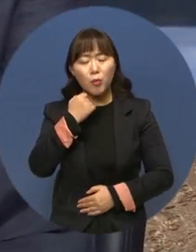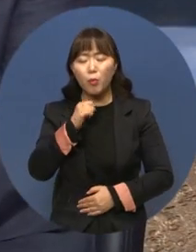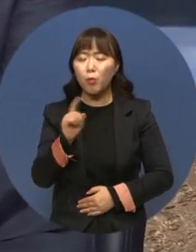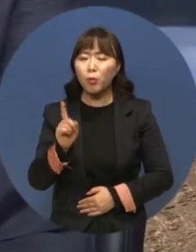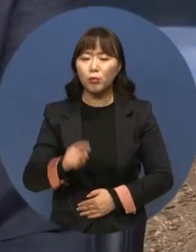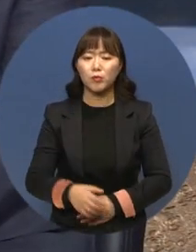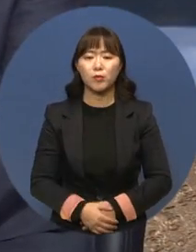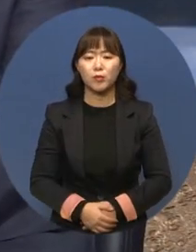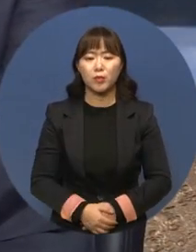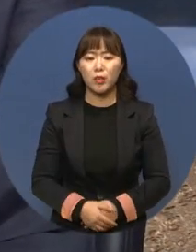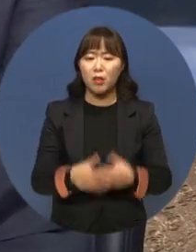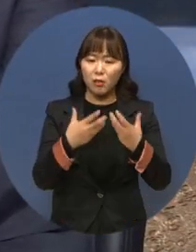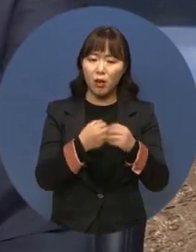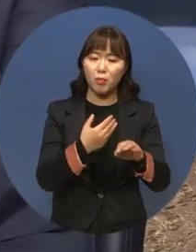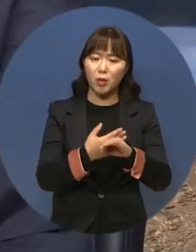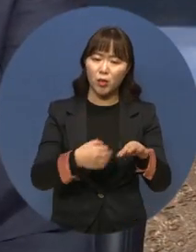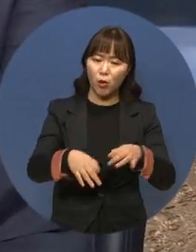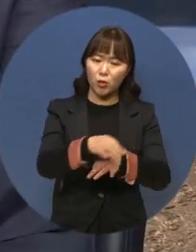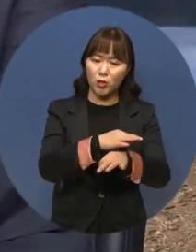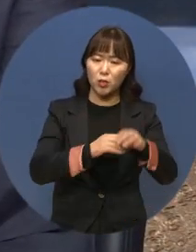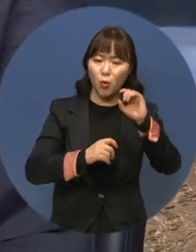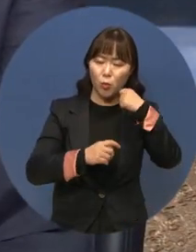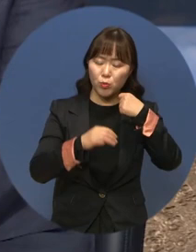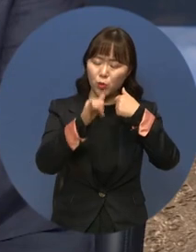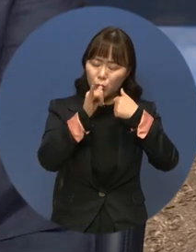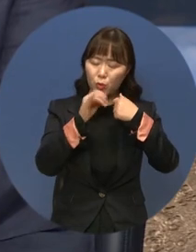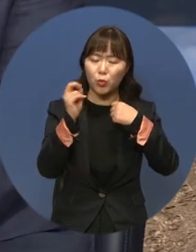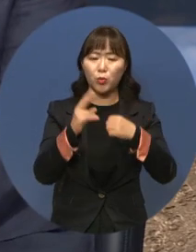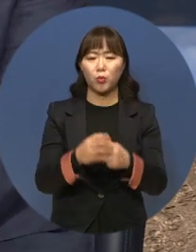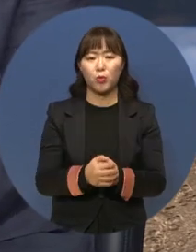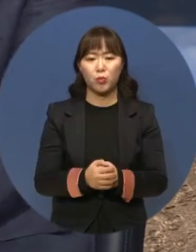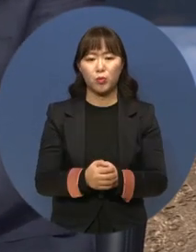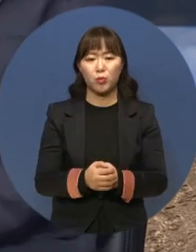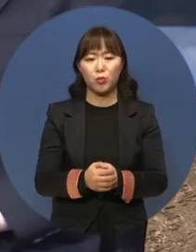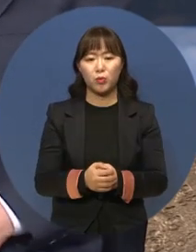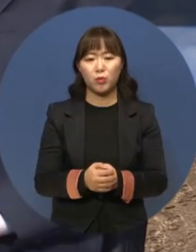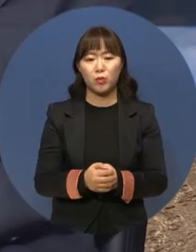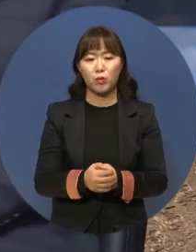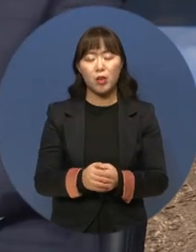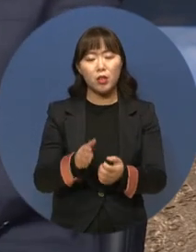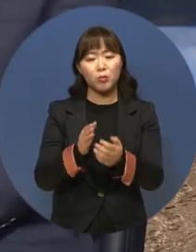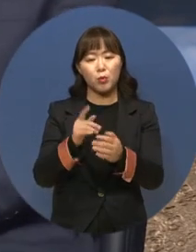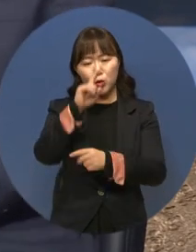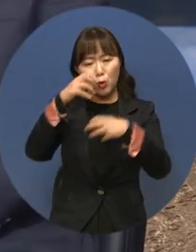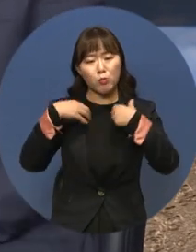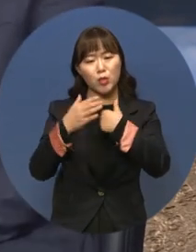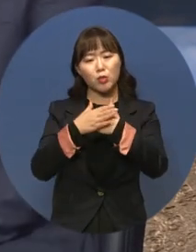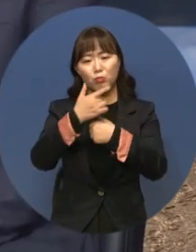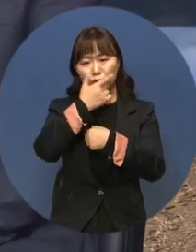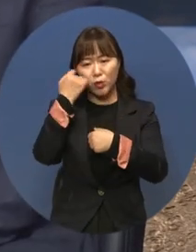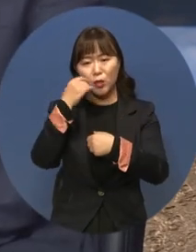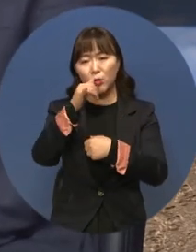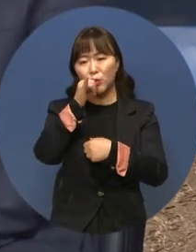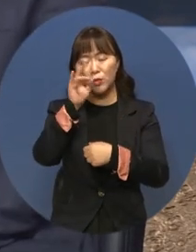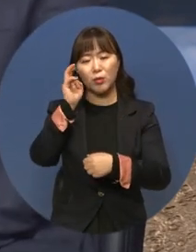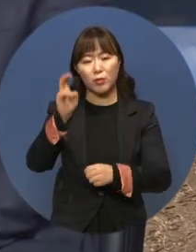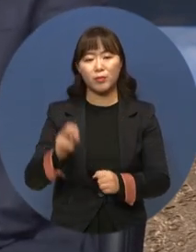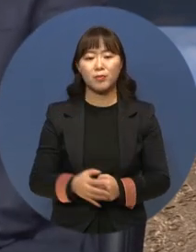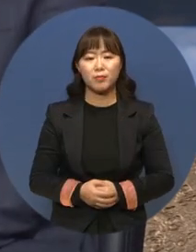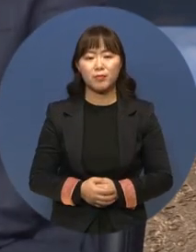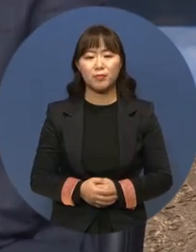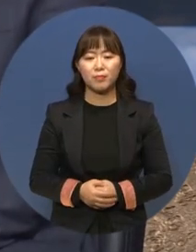어떤 어려움이 있나요? 뭐 예를 들면 경제적인 어려움도 있을 것이고, 아니면은 정부 지원이 좀 부족하다는 것도 있을